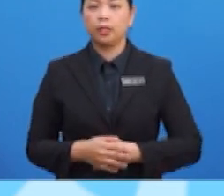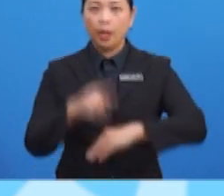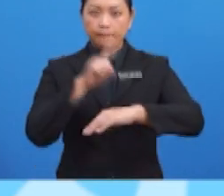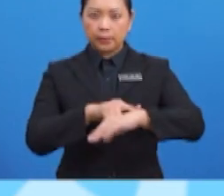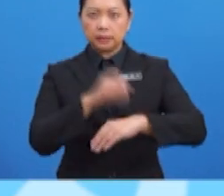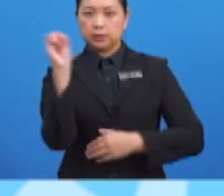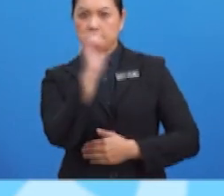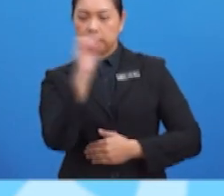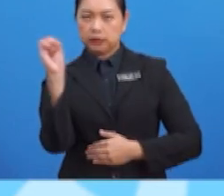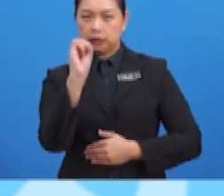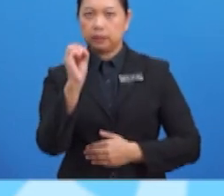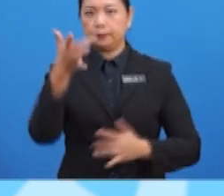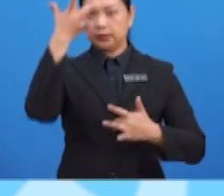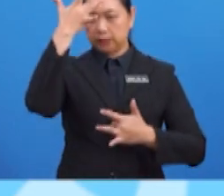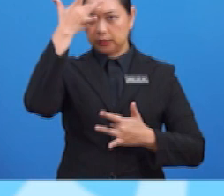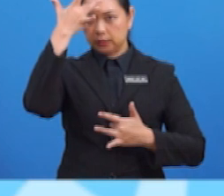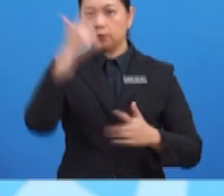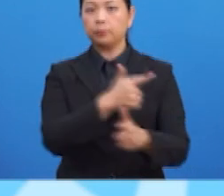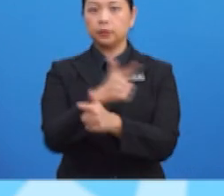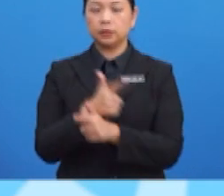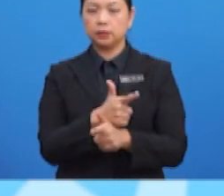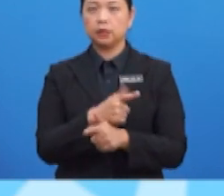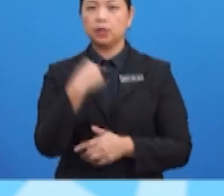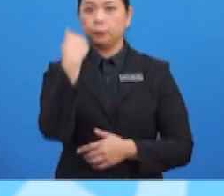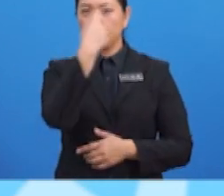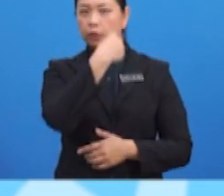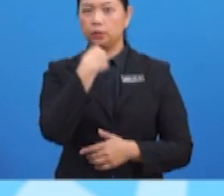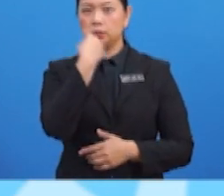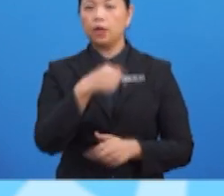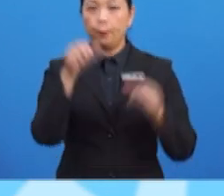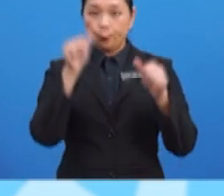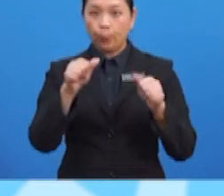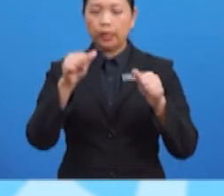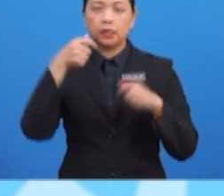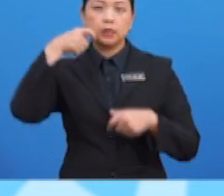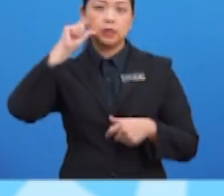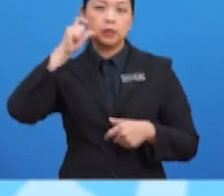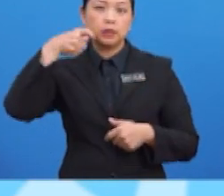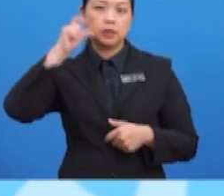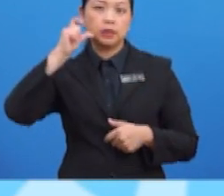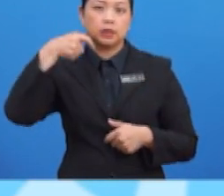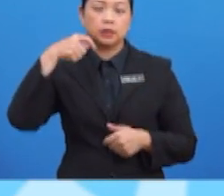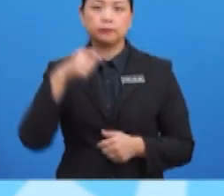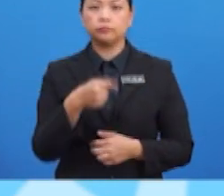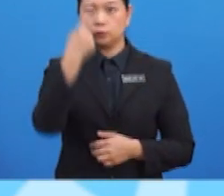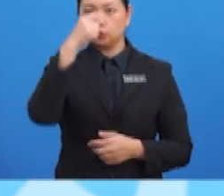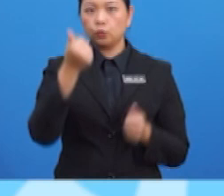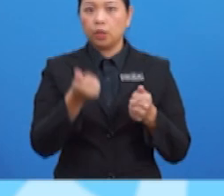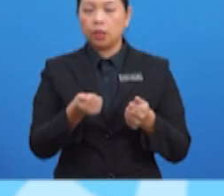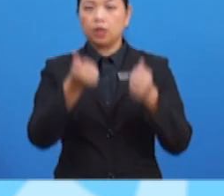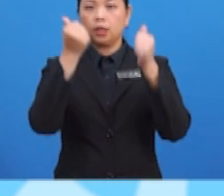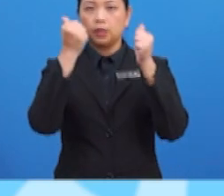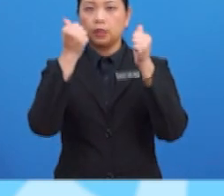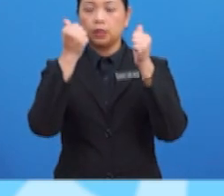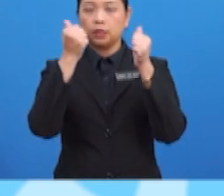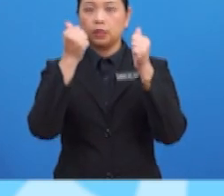Semasa ketiadaan pesakit, pelindung muka boleh dilaras untuk diangkat ke atas